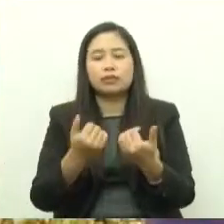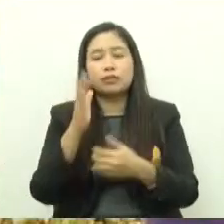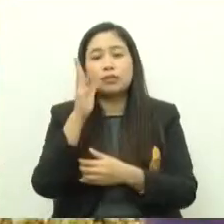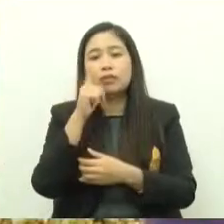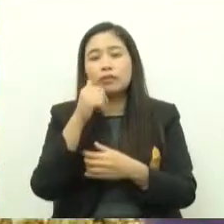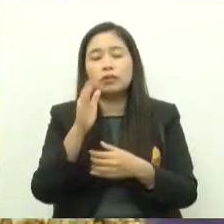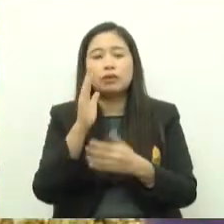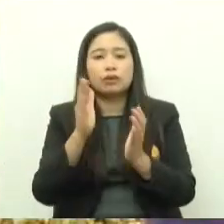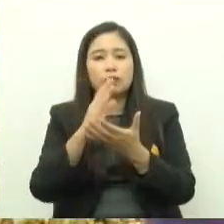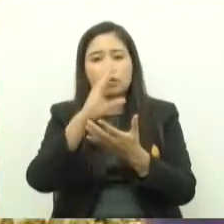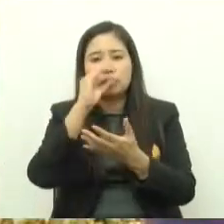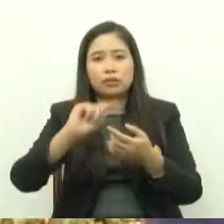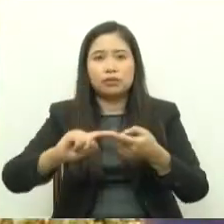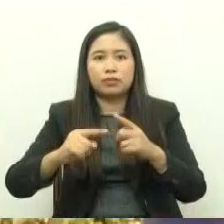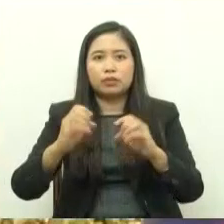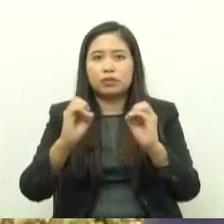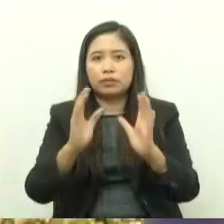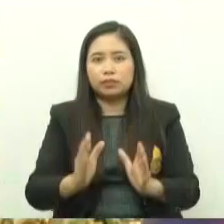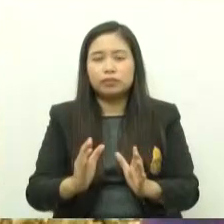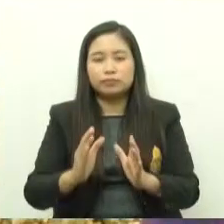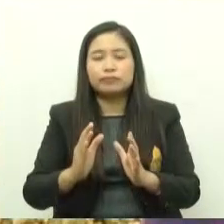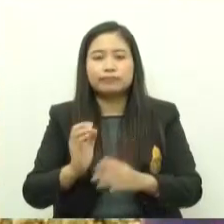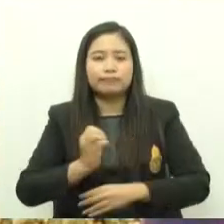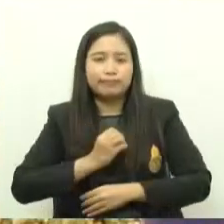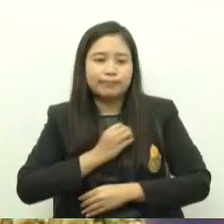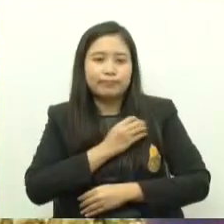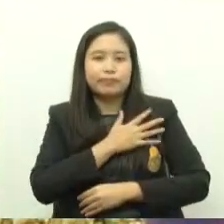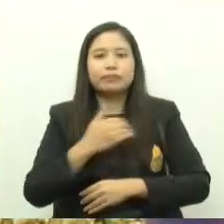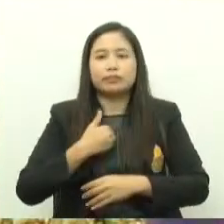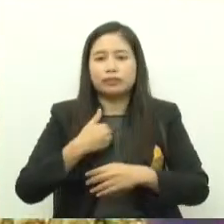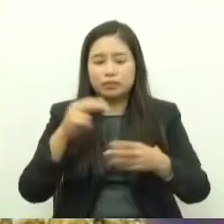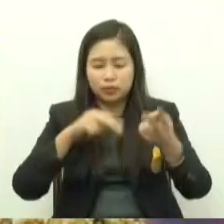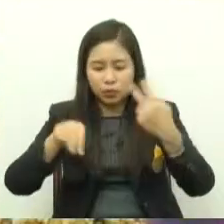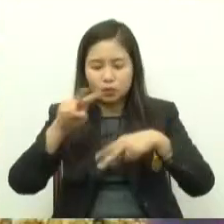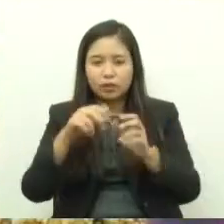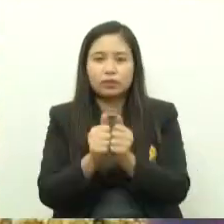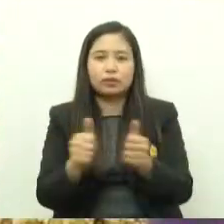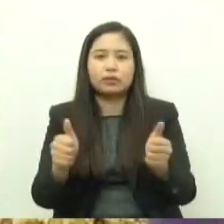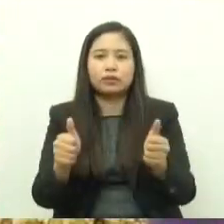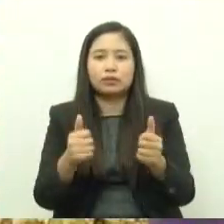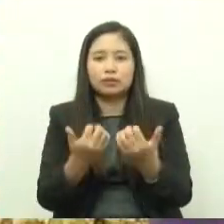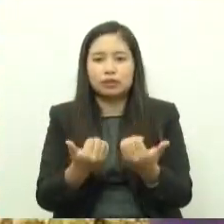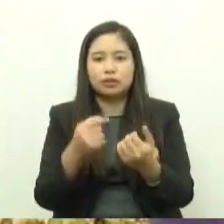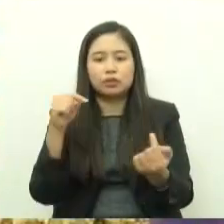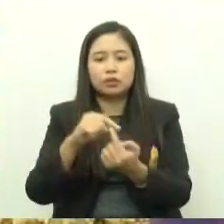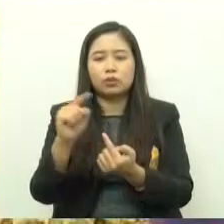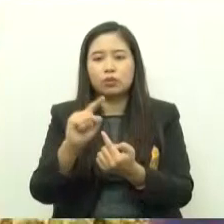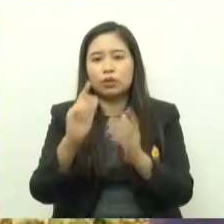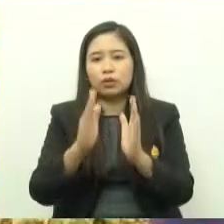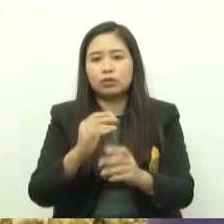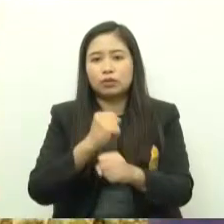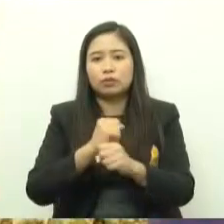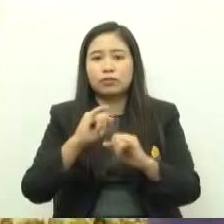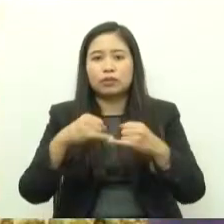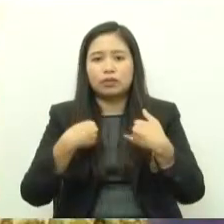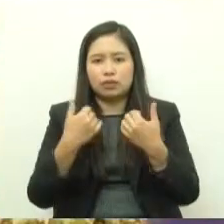เรียนรวมไปถึงคุณครูเนี่ยมีความประทับใจต่อการดูแลอย่างดีในการดูแลของเจ้าภาพอันนี้ก็เป็นสิ่ง